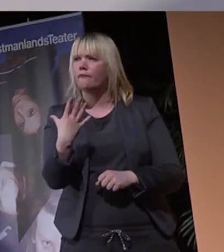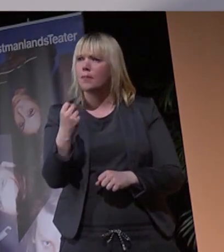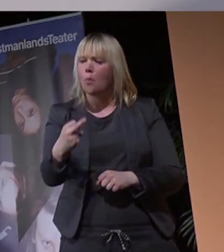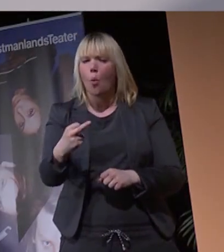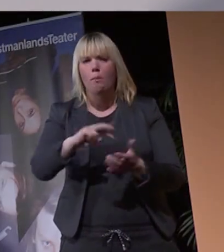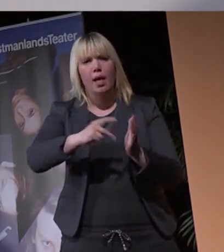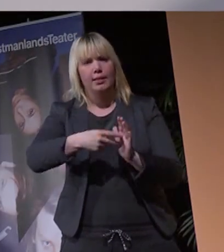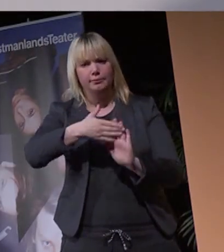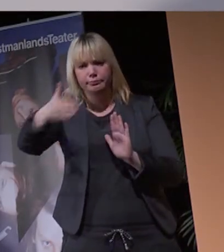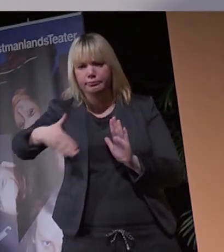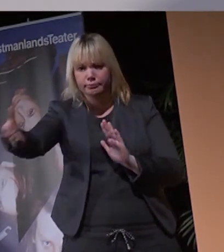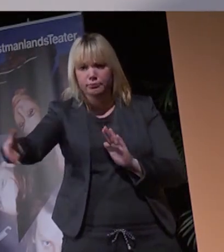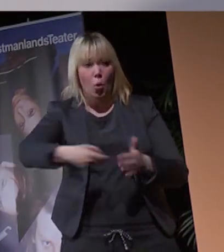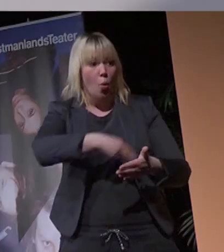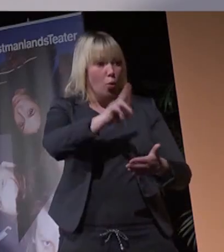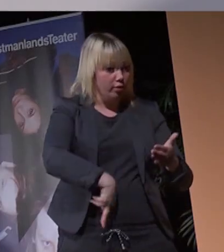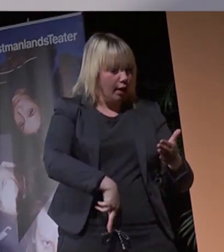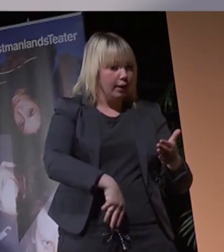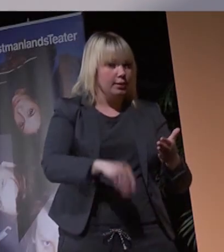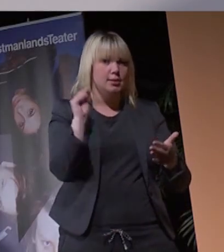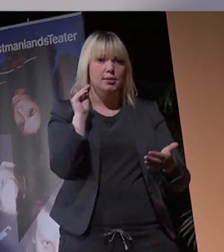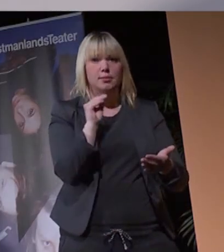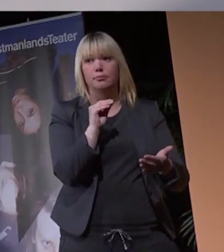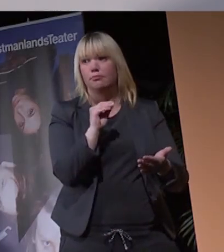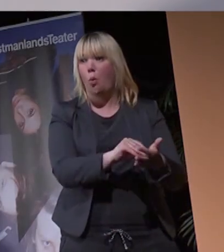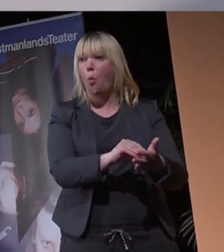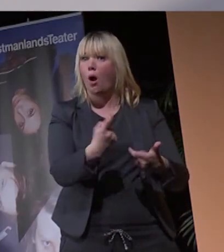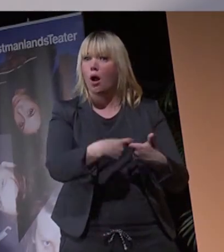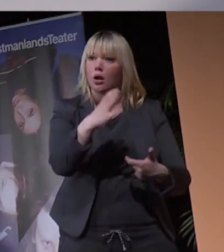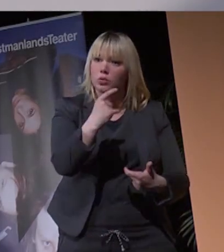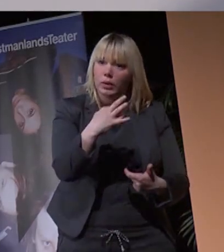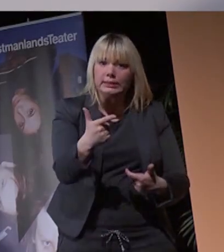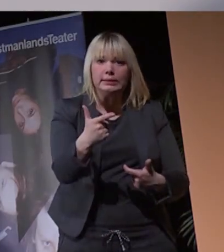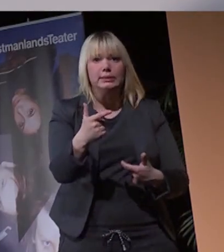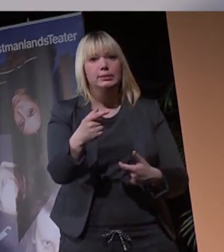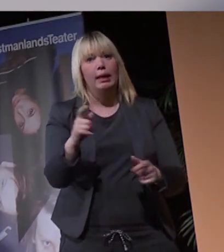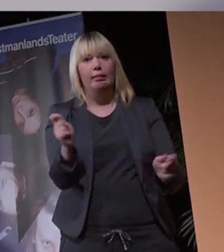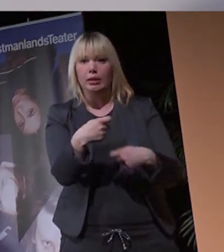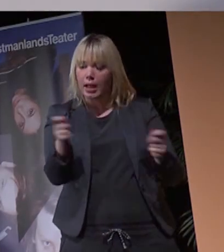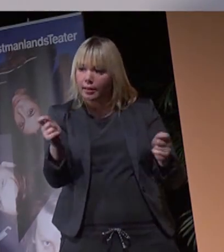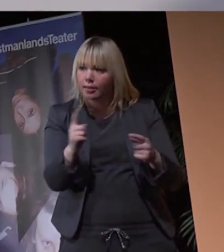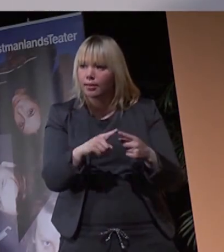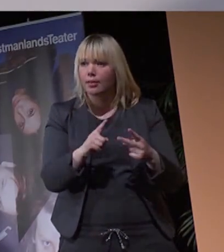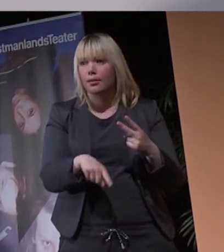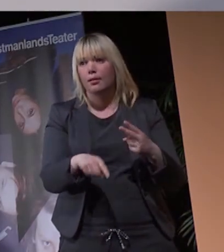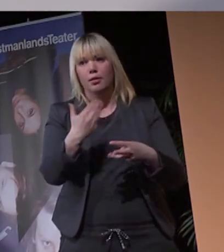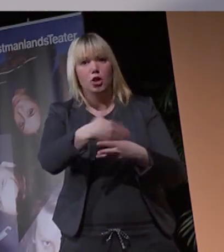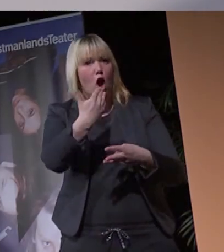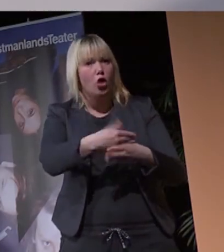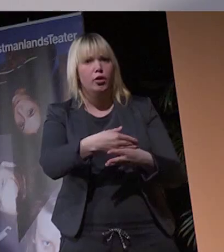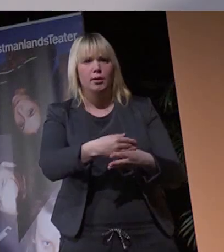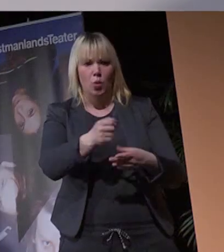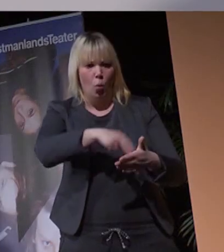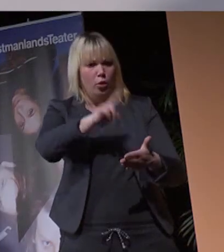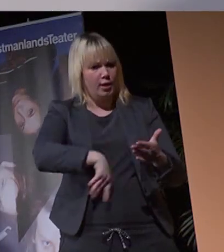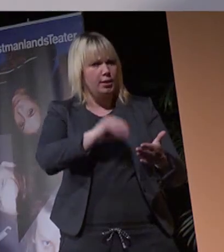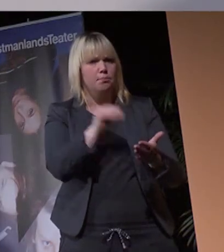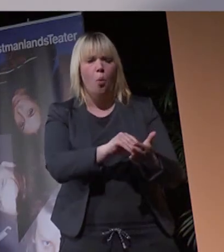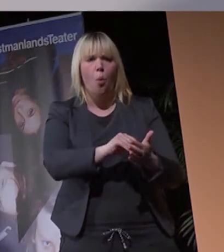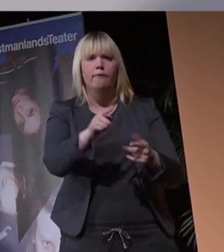förhållningssätt som skulle minska administrationskostnader. Det vill säga man schabloniserar ett 30-procentigt avdrag för sociala avgifter för musiker